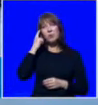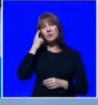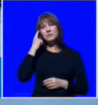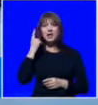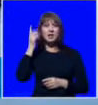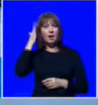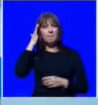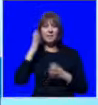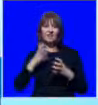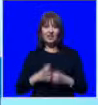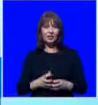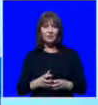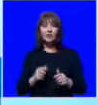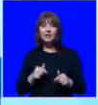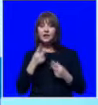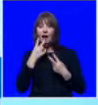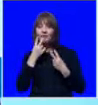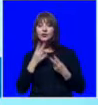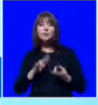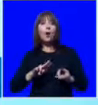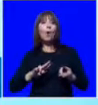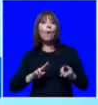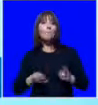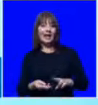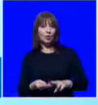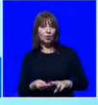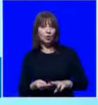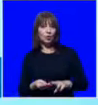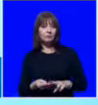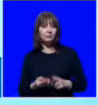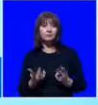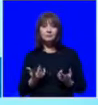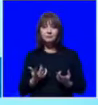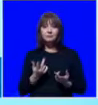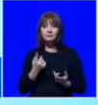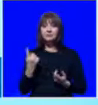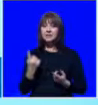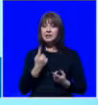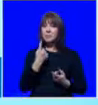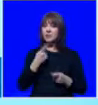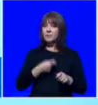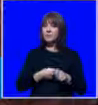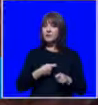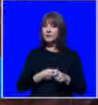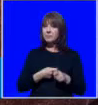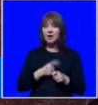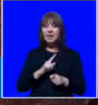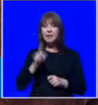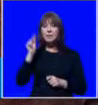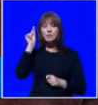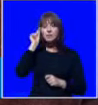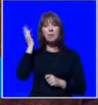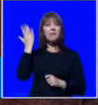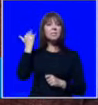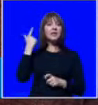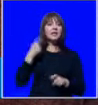правителството. Сега виждаме обратното нещо. Струми се, че за първи път се прави. Нямам спомен друг път да е било правено.